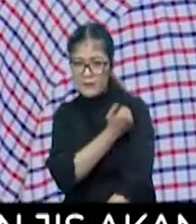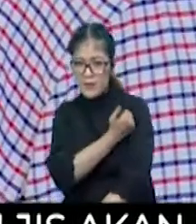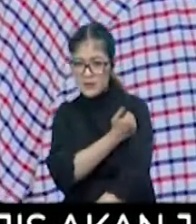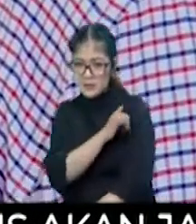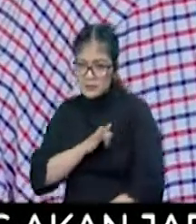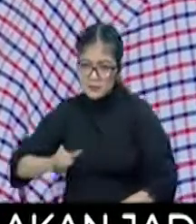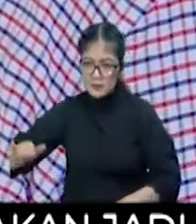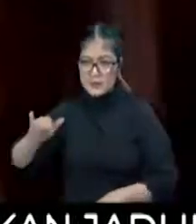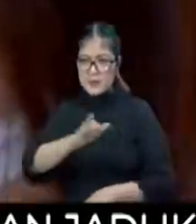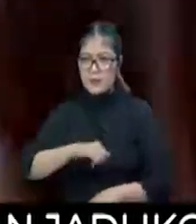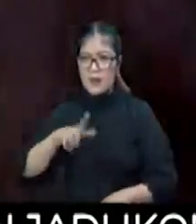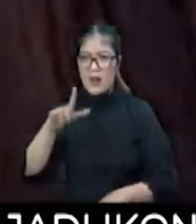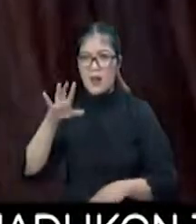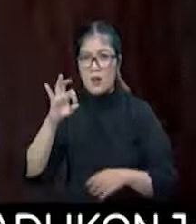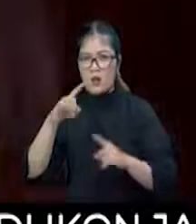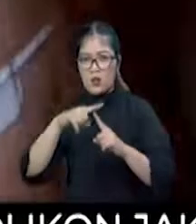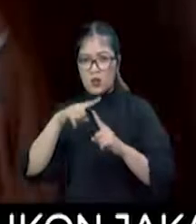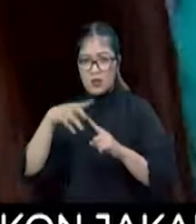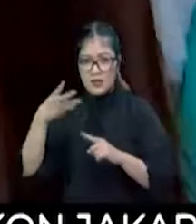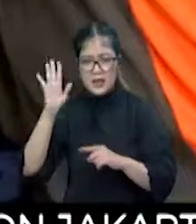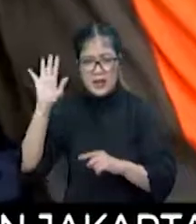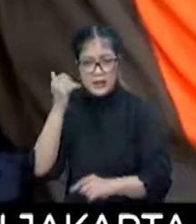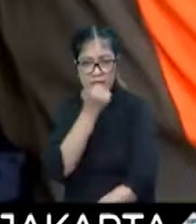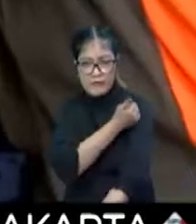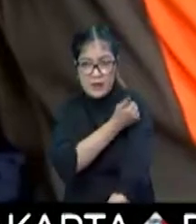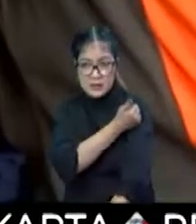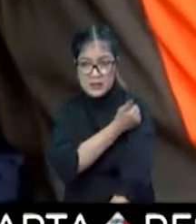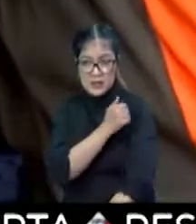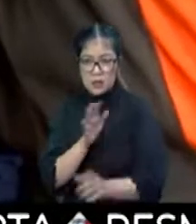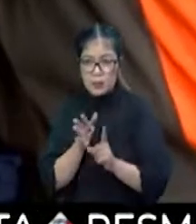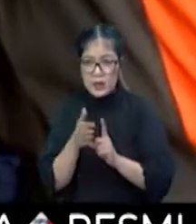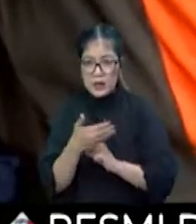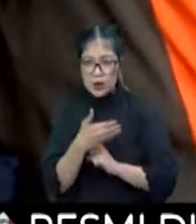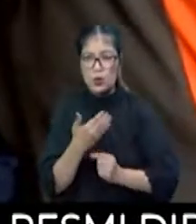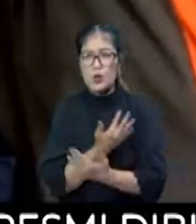dan MNC Peduli akan terus menggelar sentra vaksinasi untuk memberi perlindungan lebih kepada masyarakat